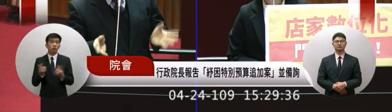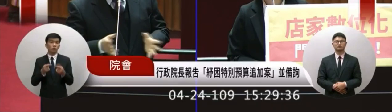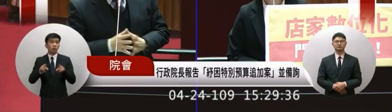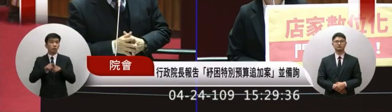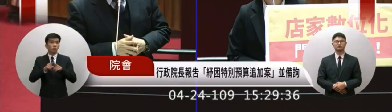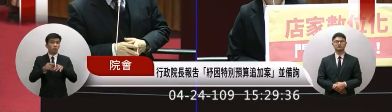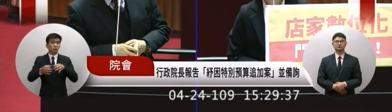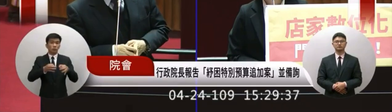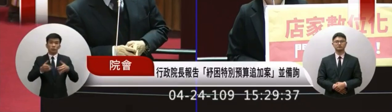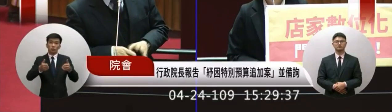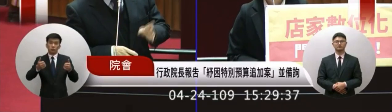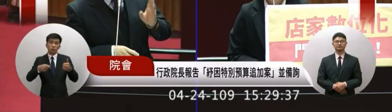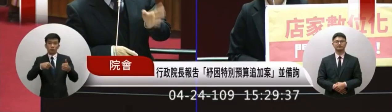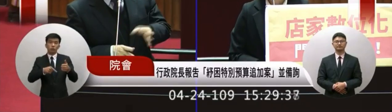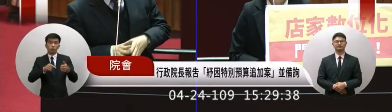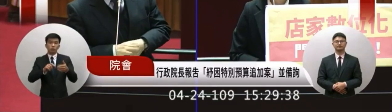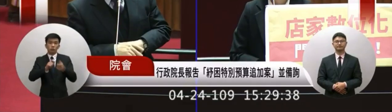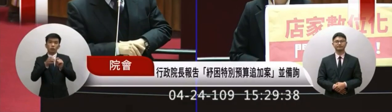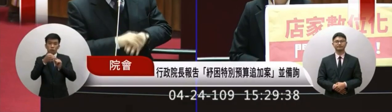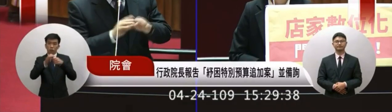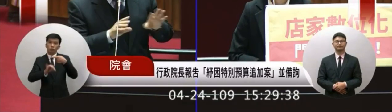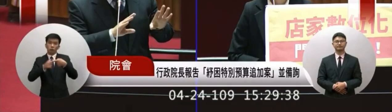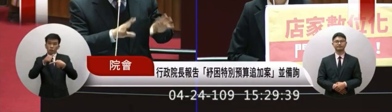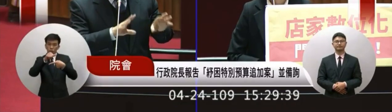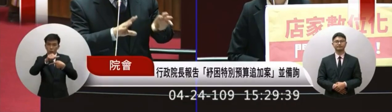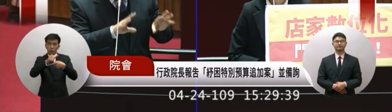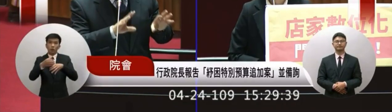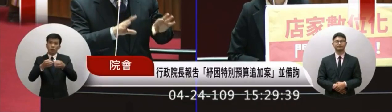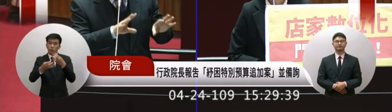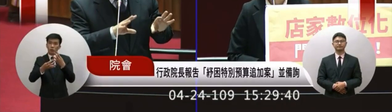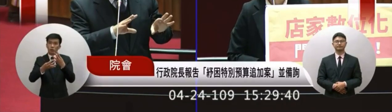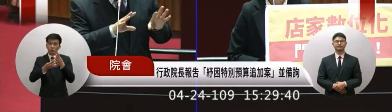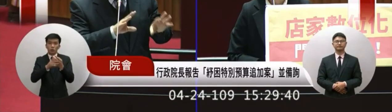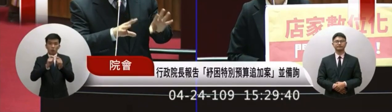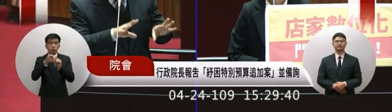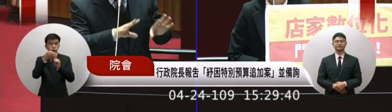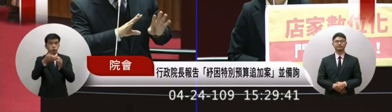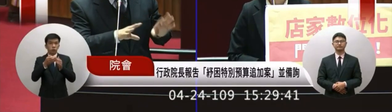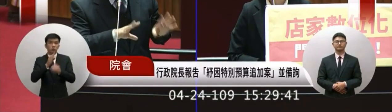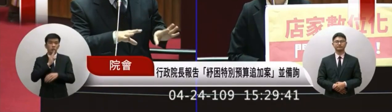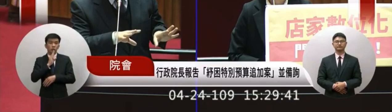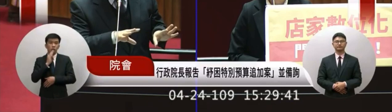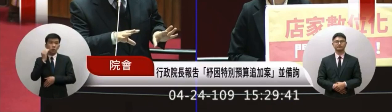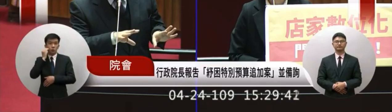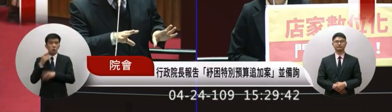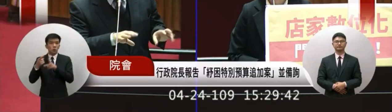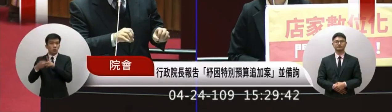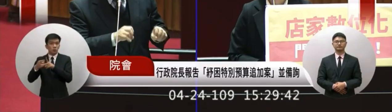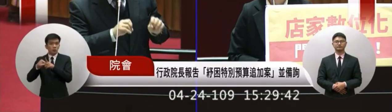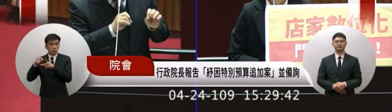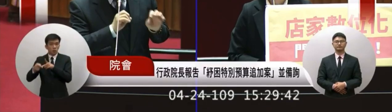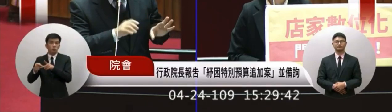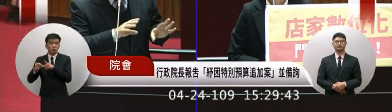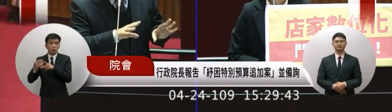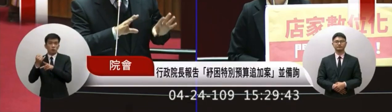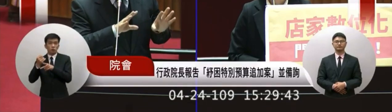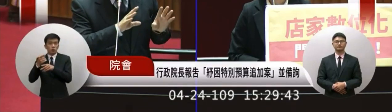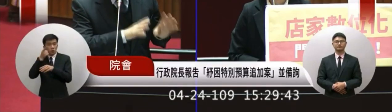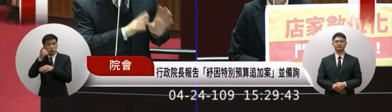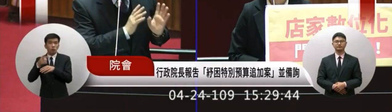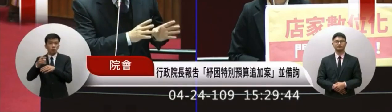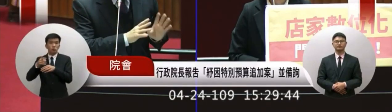人就是5%的营业税，那这个小规模营业人只要是说他这个营业额不到20万的时候，那